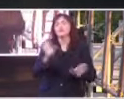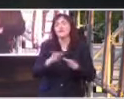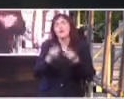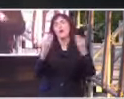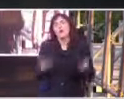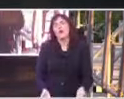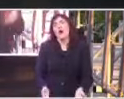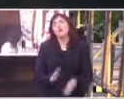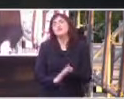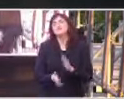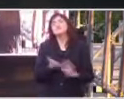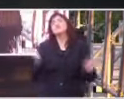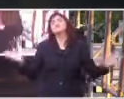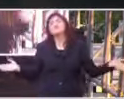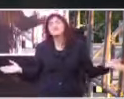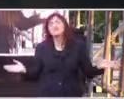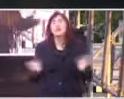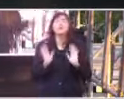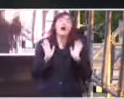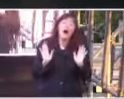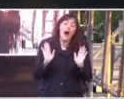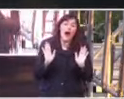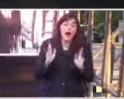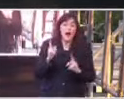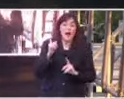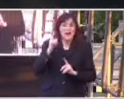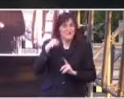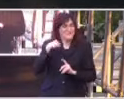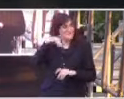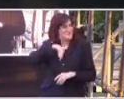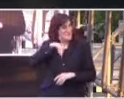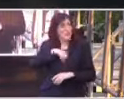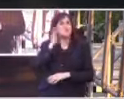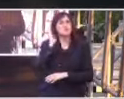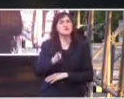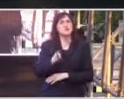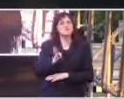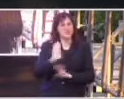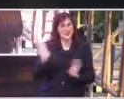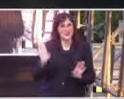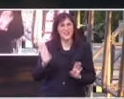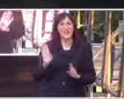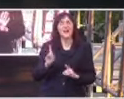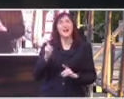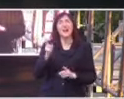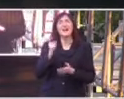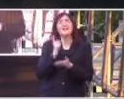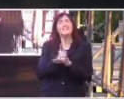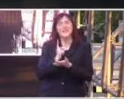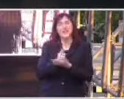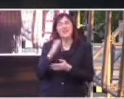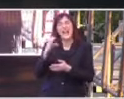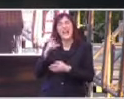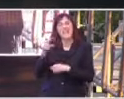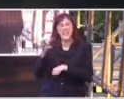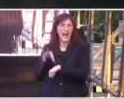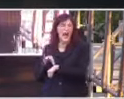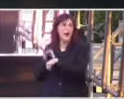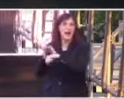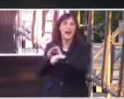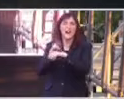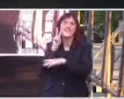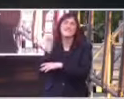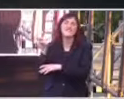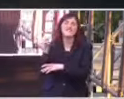versione del passo indietro però per punizione lo portiamo ora Sceglieremo o a visitare le Sette Chiese o in pellegrinaggio